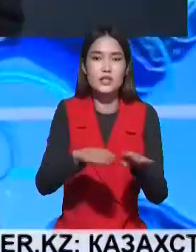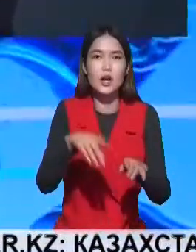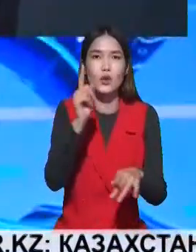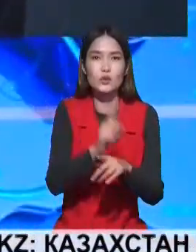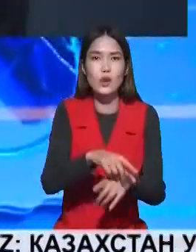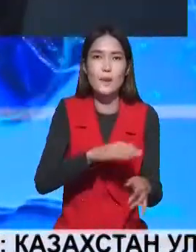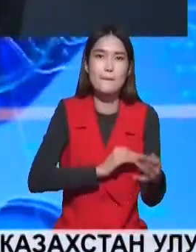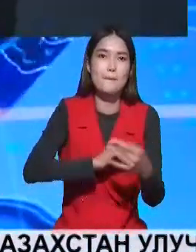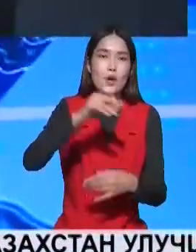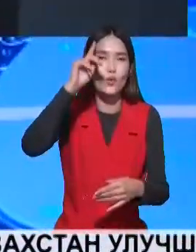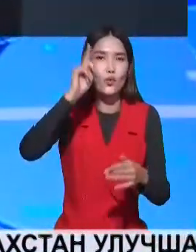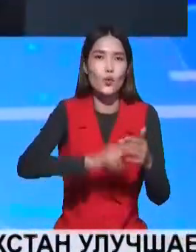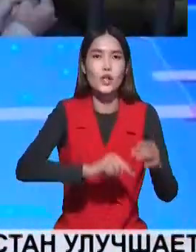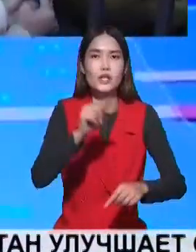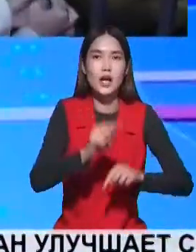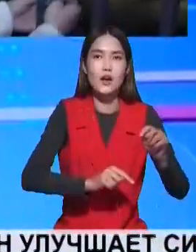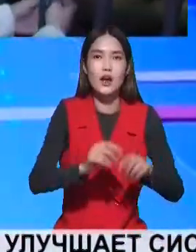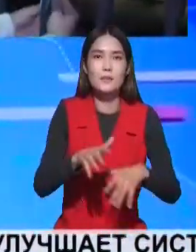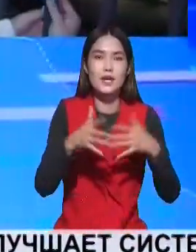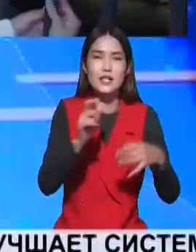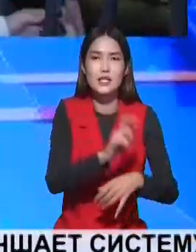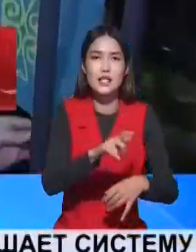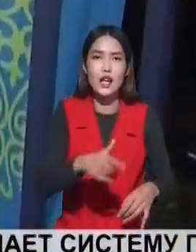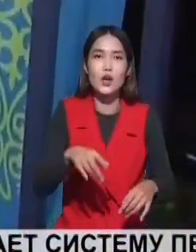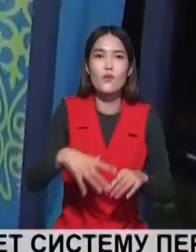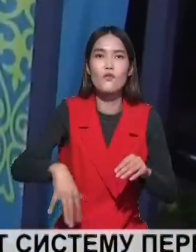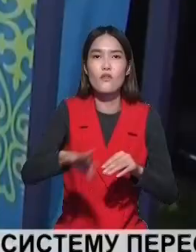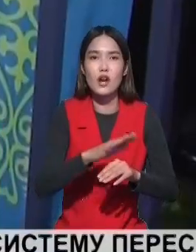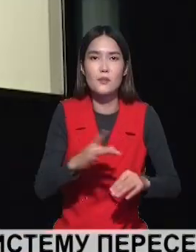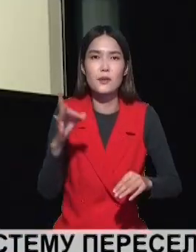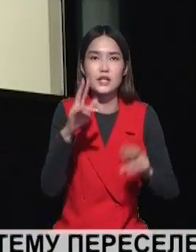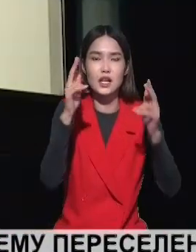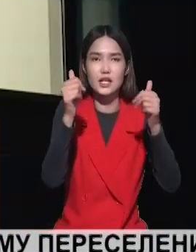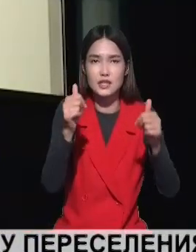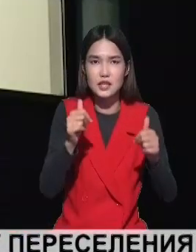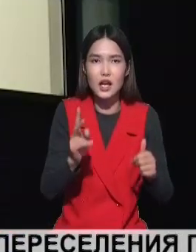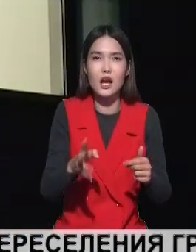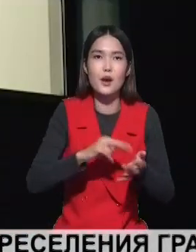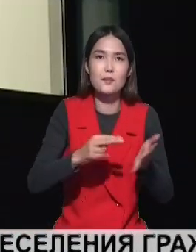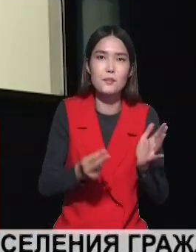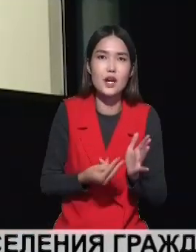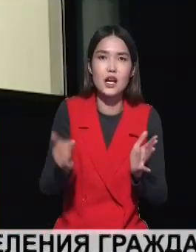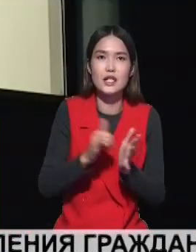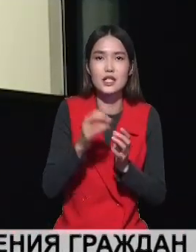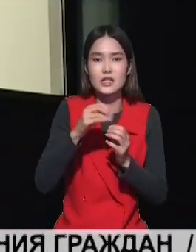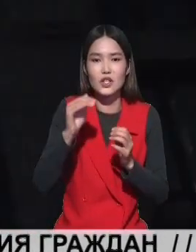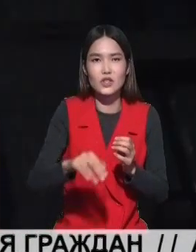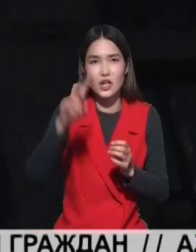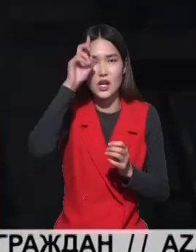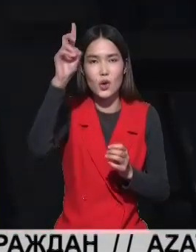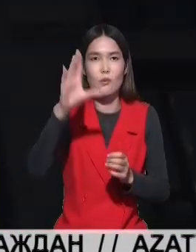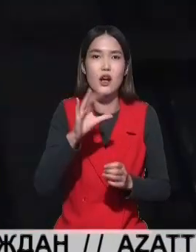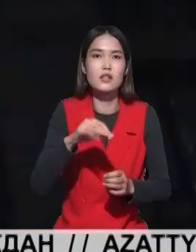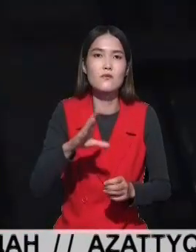должны повысить уровень патриотизма среди населения. Всего по всей республике на здание планируется развесить 10 тысяч